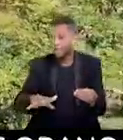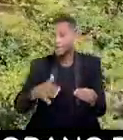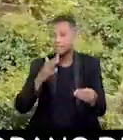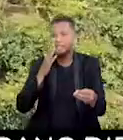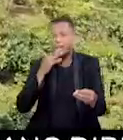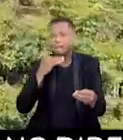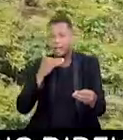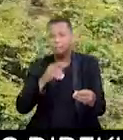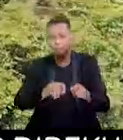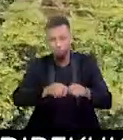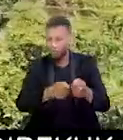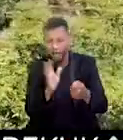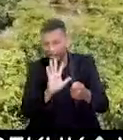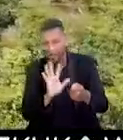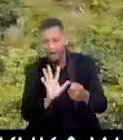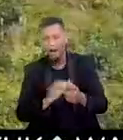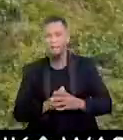hingga mengakibatkan gagal panen.